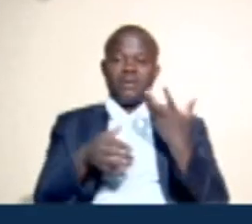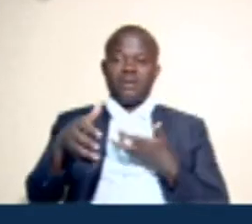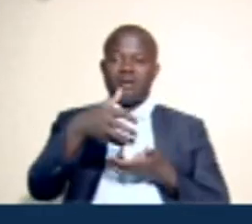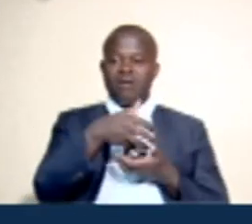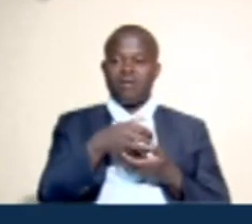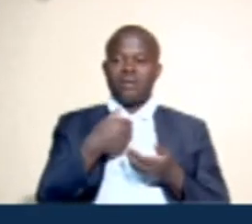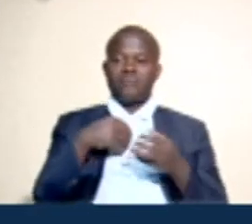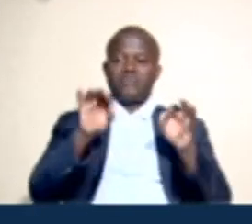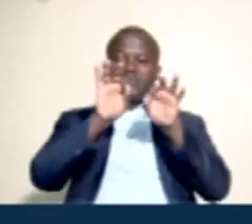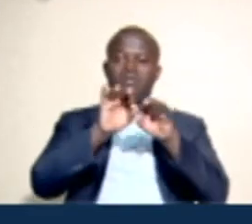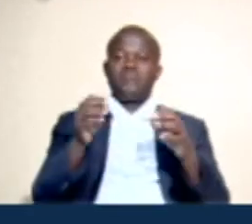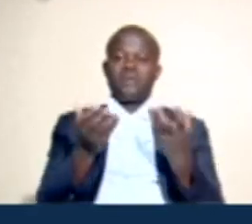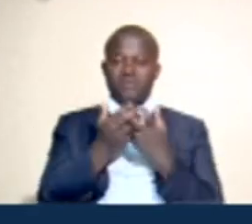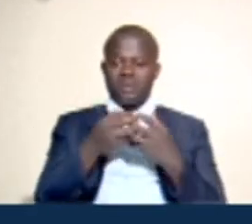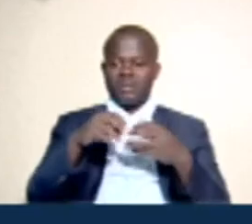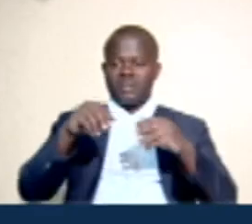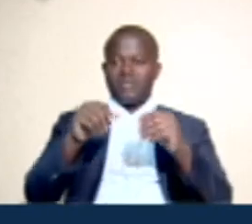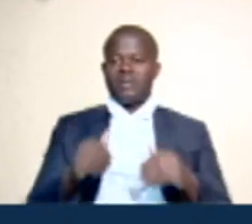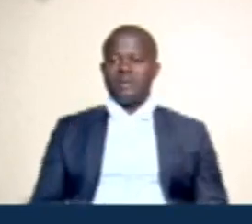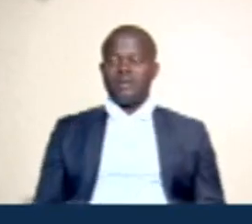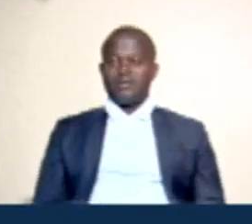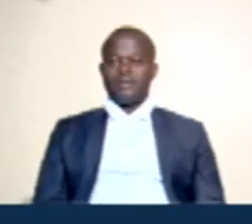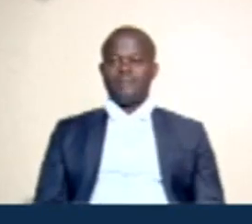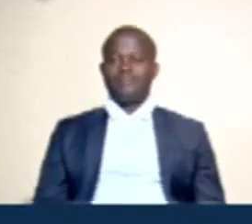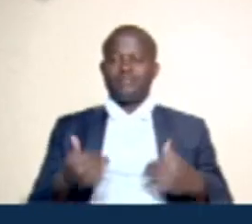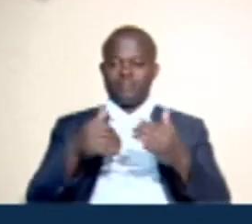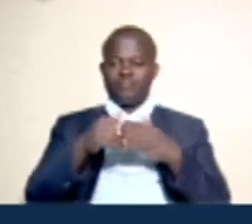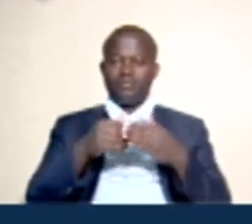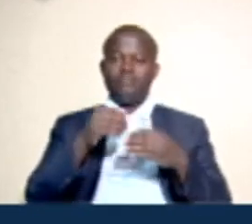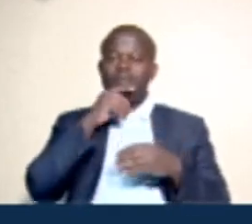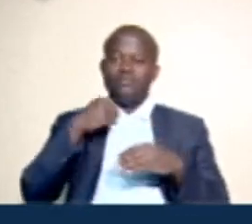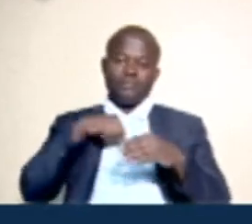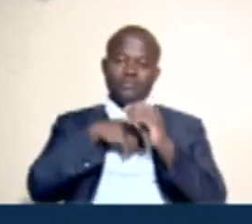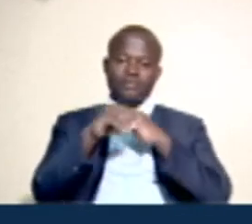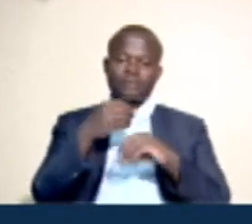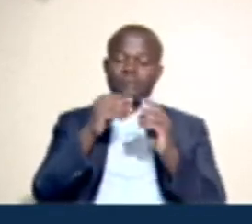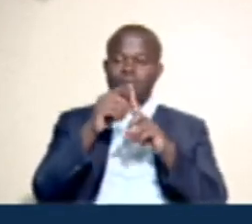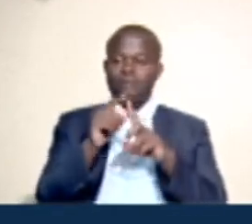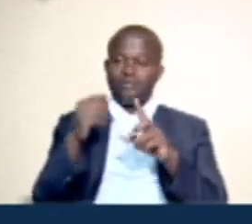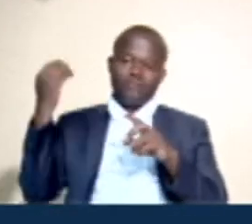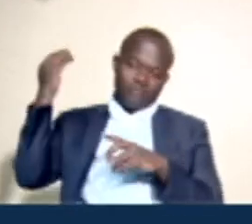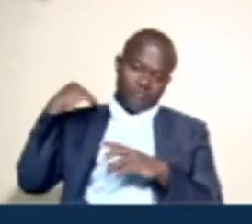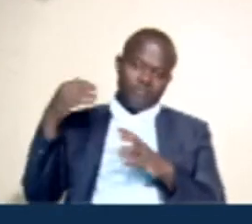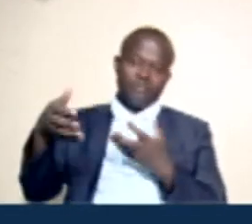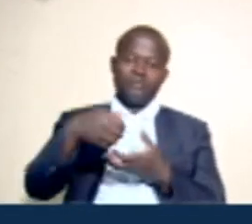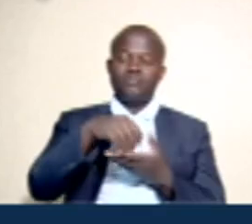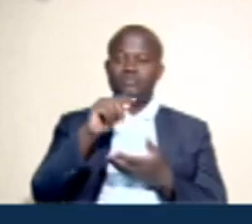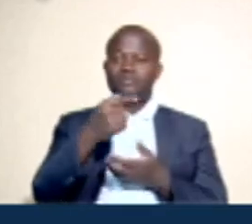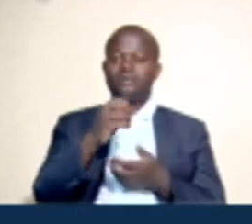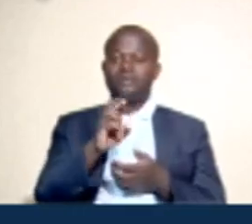umumaro bingana n'umushahara yabonye. Nk'ubu njyewe umugabo wanjye acuruza umuceri. Ejo bundi yaranguye umuceri wa